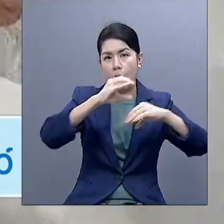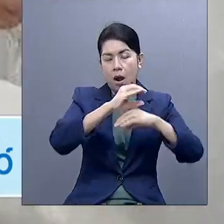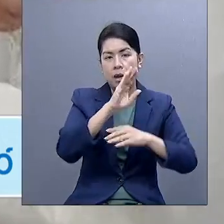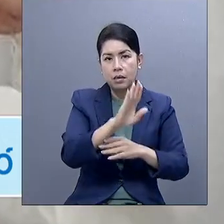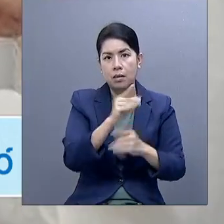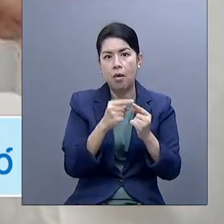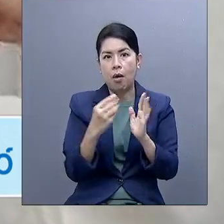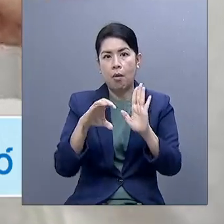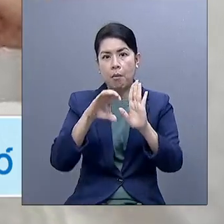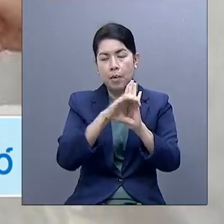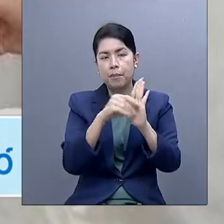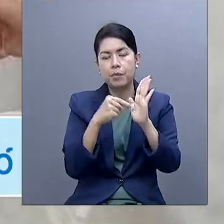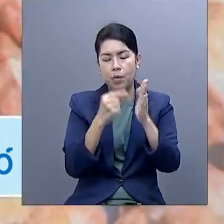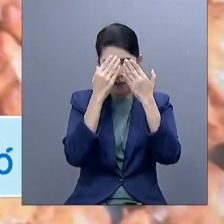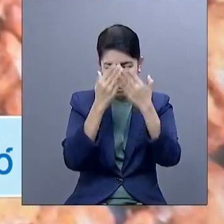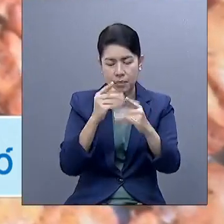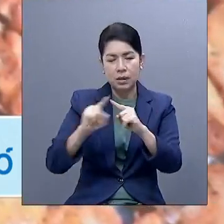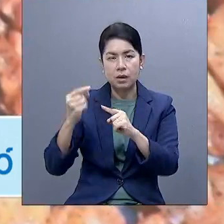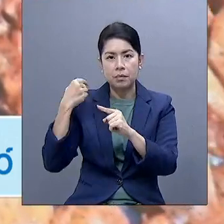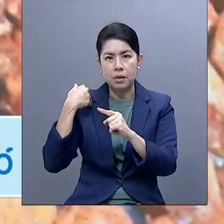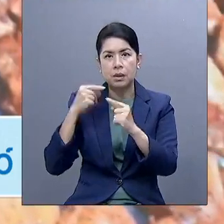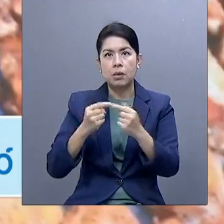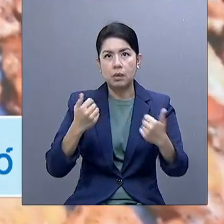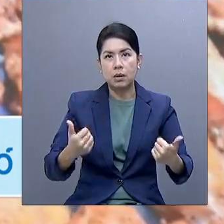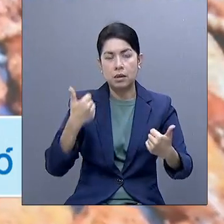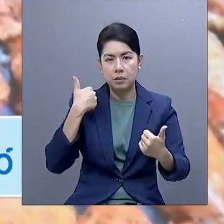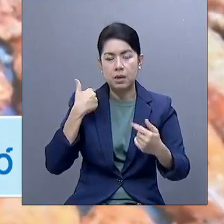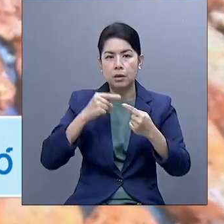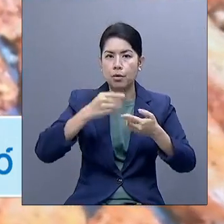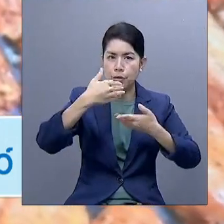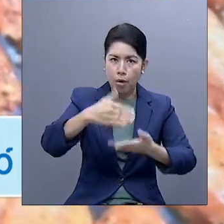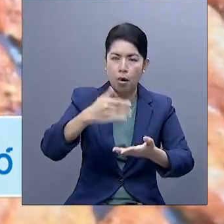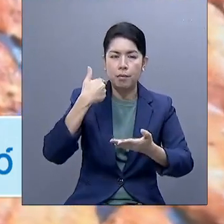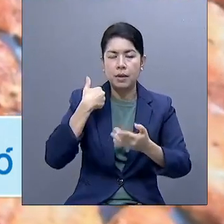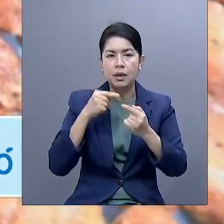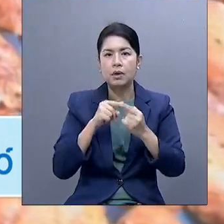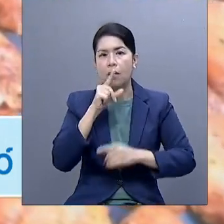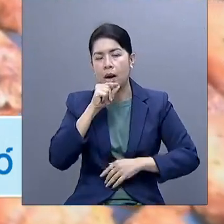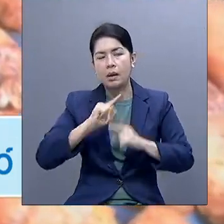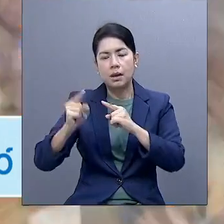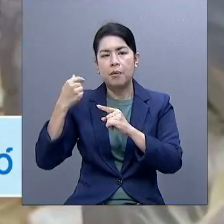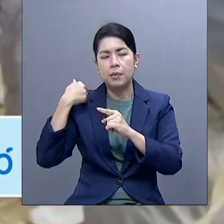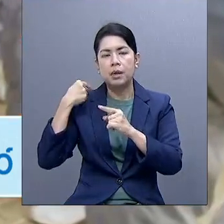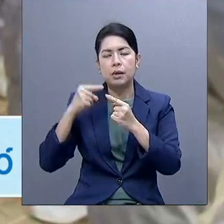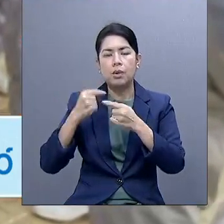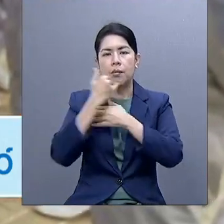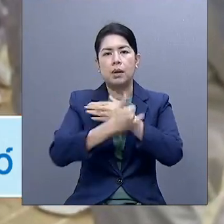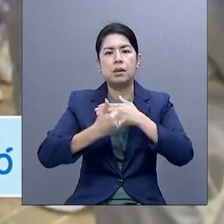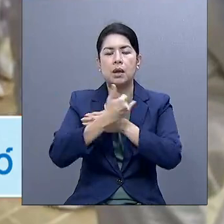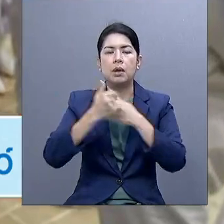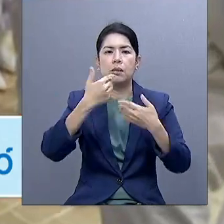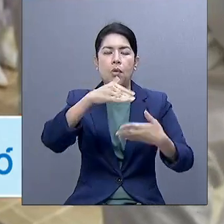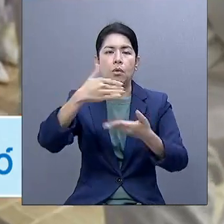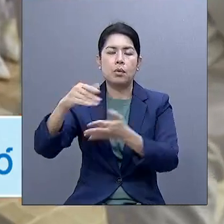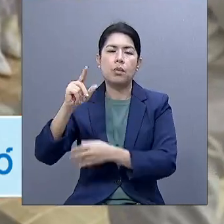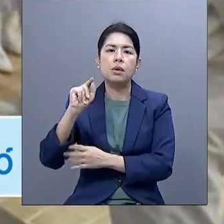ทศไทยที่ปัจจุบันนั้นมีมูลค่าการส่งออกเนื้อสัตว์ปีกและผลิตภัณฑ์จากสัตว์ปีกไปมากกว่า25ประเทศทั่วโลกมีมูลค่าม